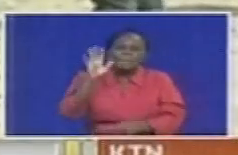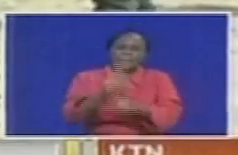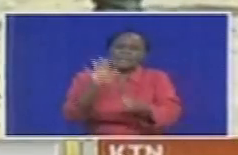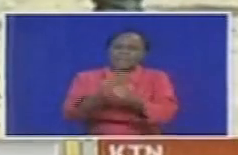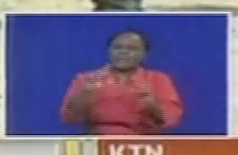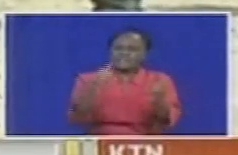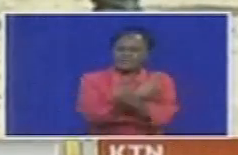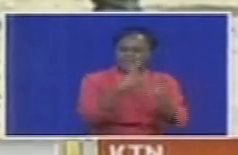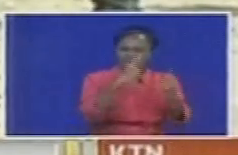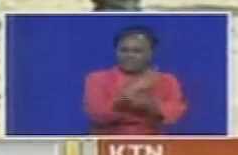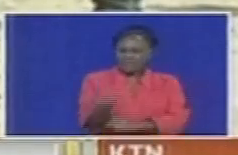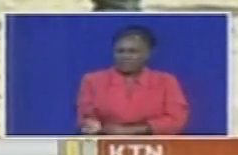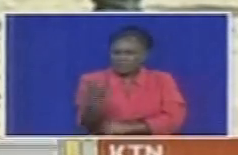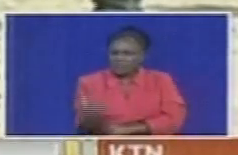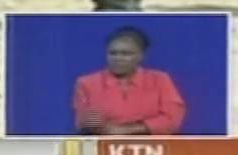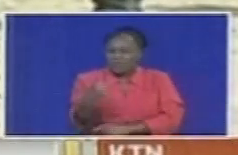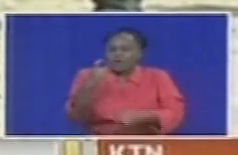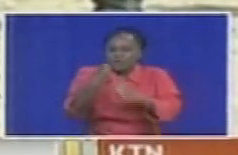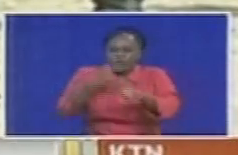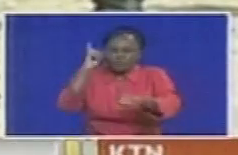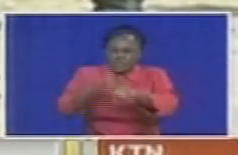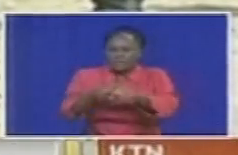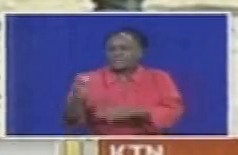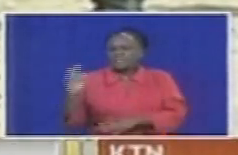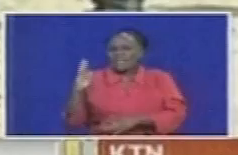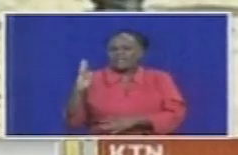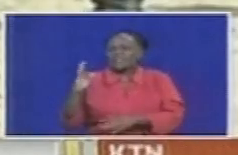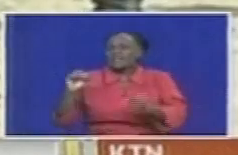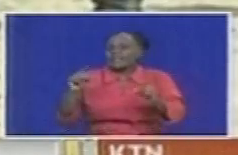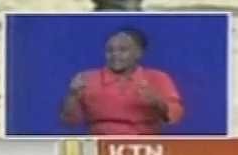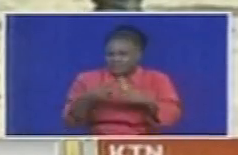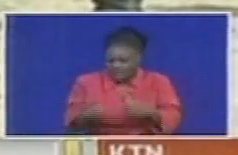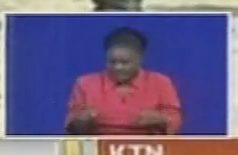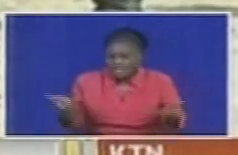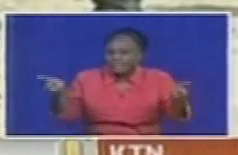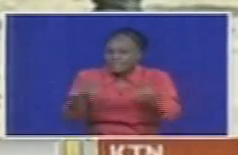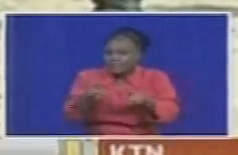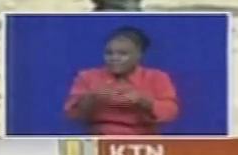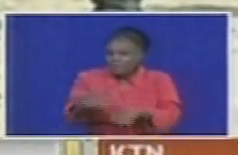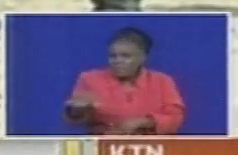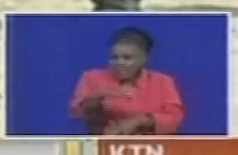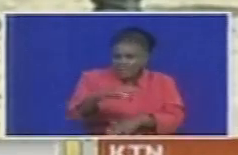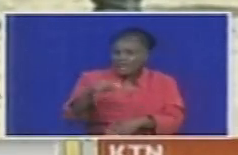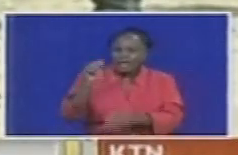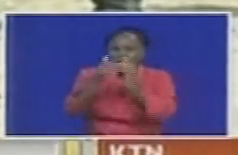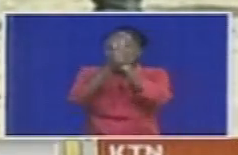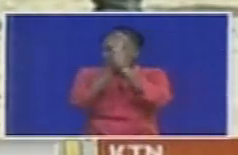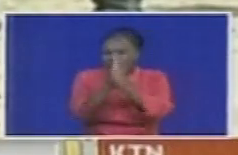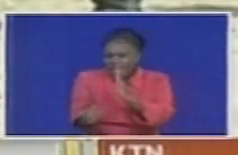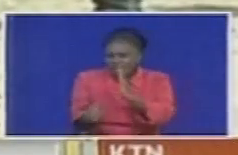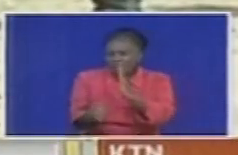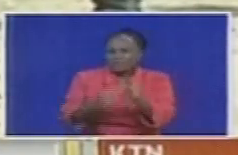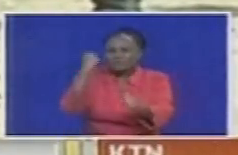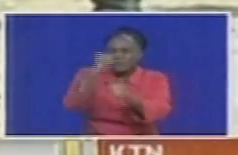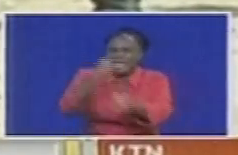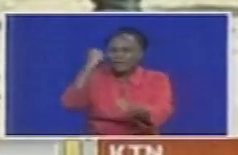vya mashambulizi tangu msukosuko wa usalama kuanza. Na ni hapa ndipo tunarifua kwamba wataalamu wa kutengeneza